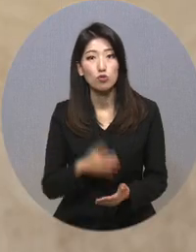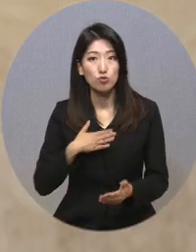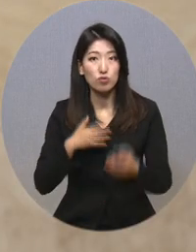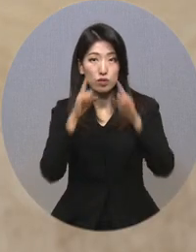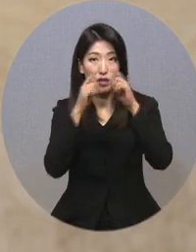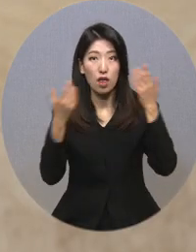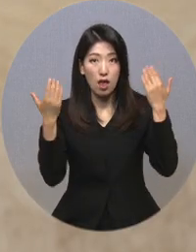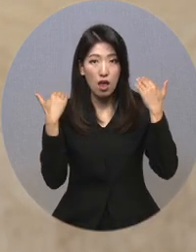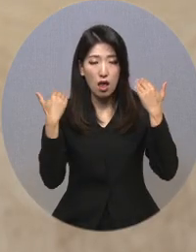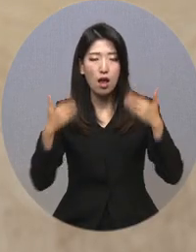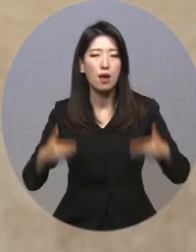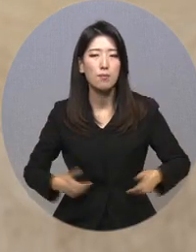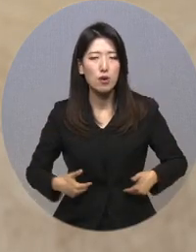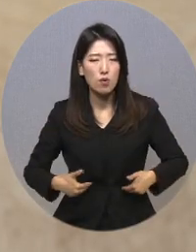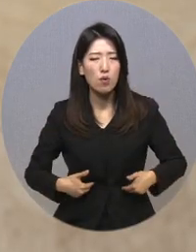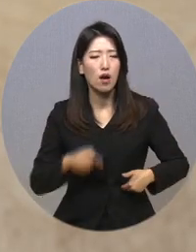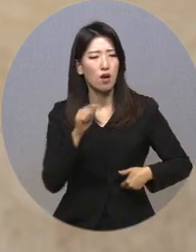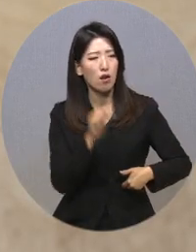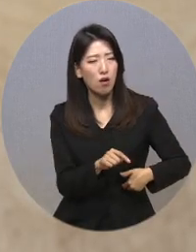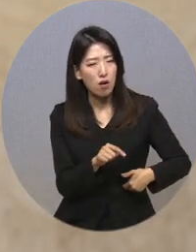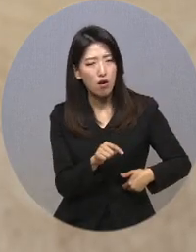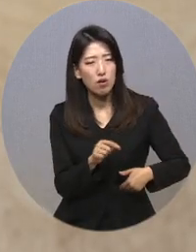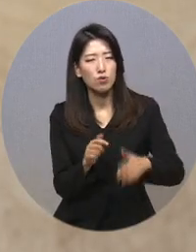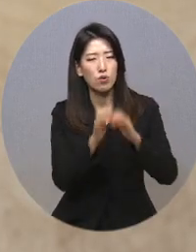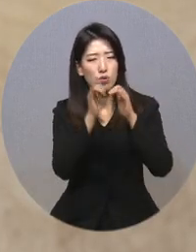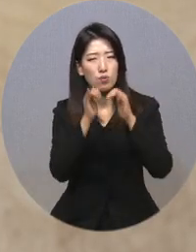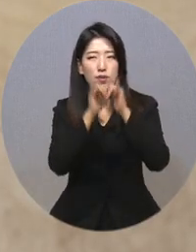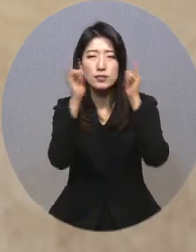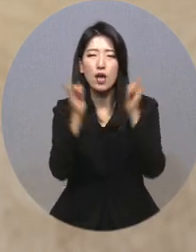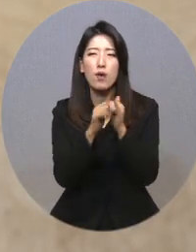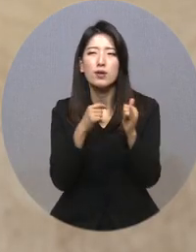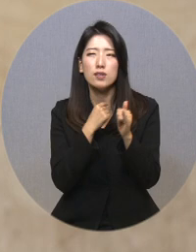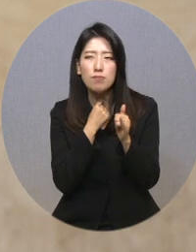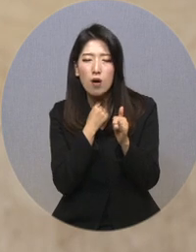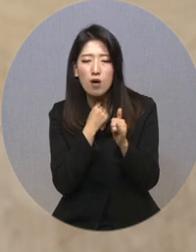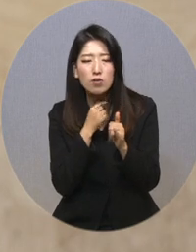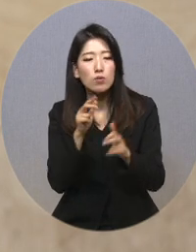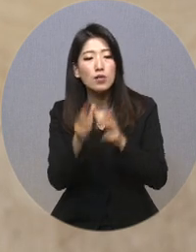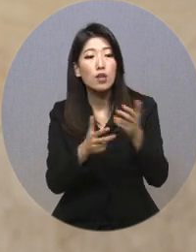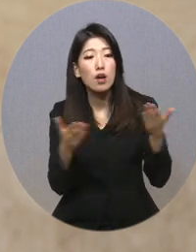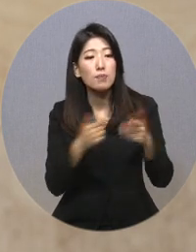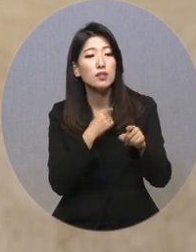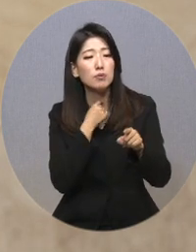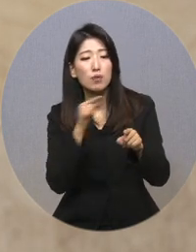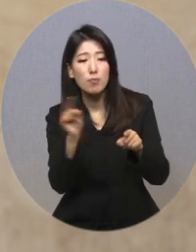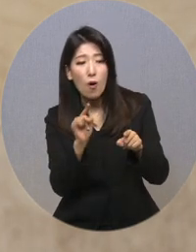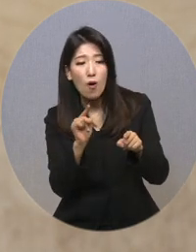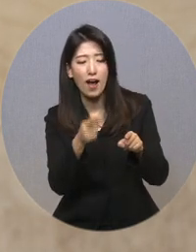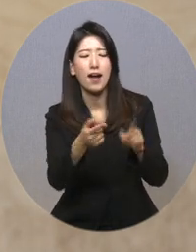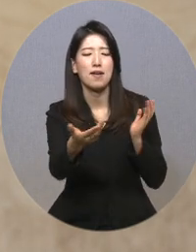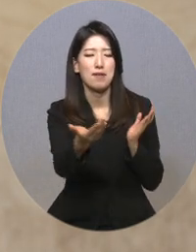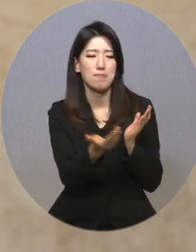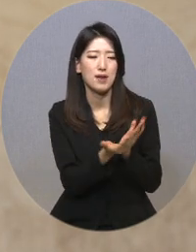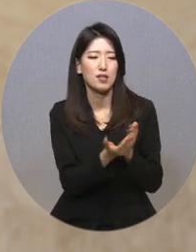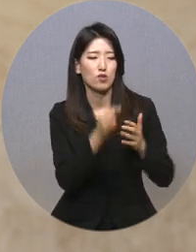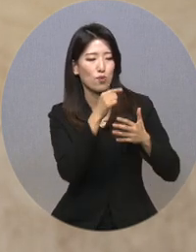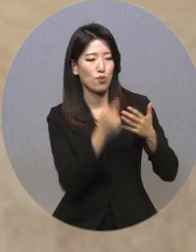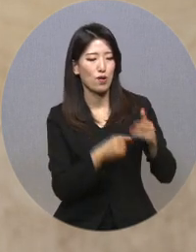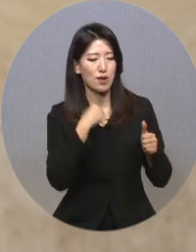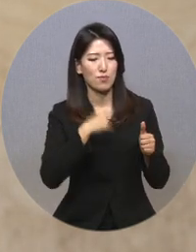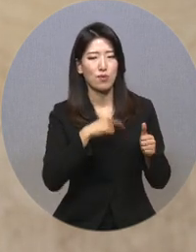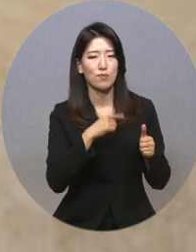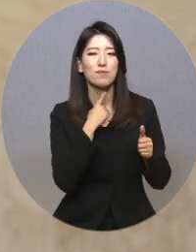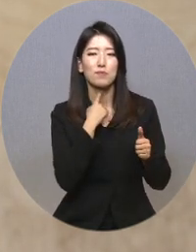필요한 학과 또는 산업체 또는 사회에서 요구하는 그거에 맞춰서 특화된 프로그램을 많이 운영합니다. 그 중에 하나가